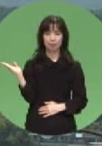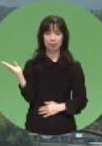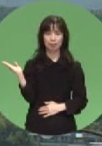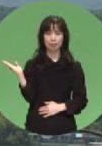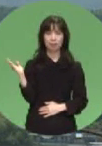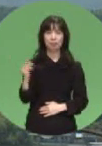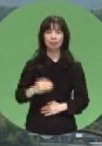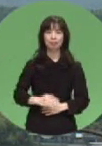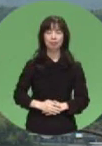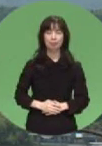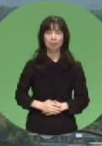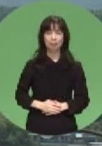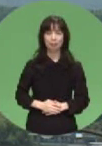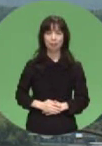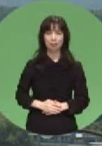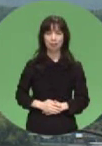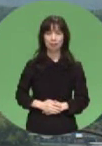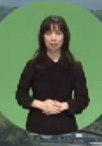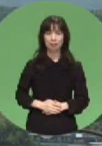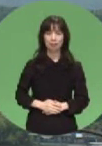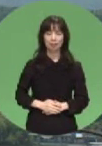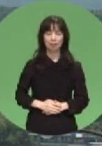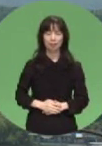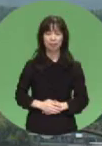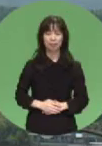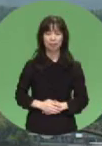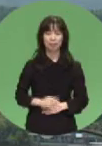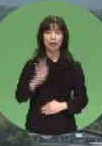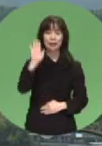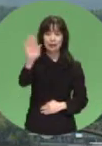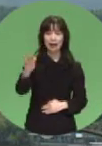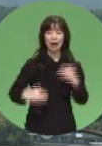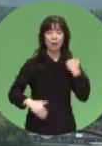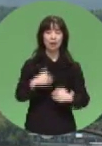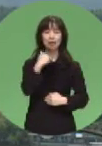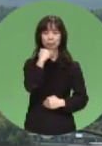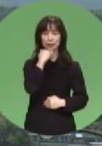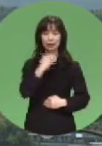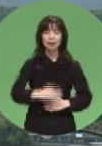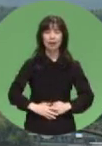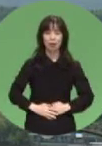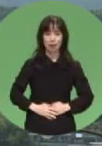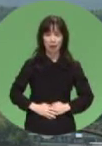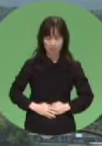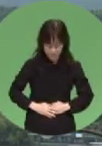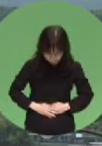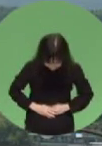お願いします。それでは次回をお楽しみに。さようなら。